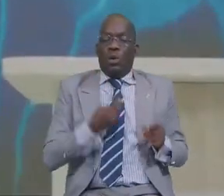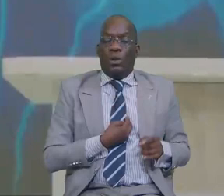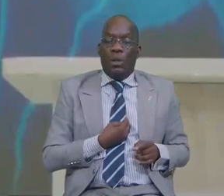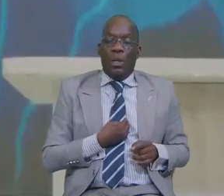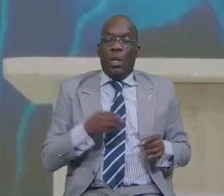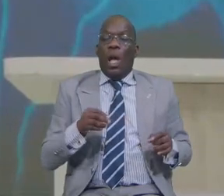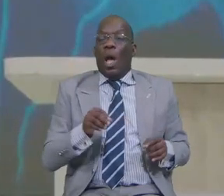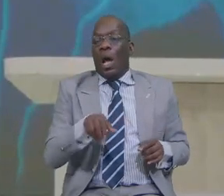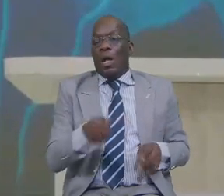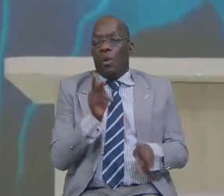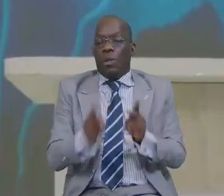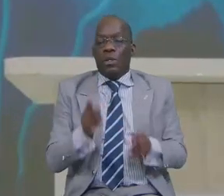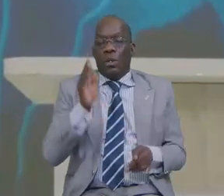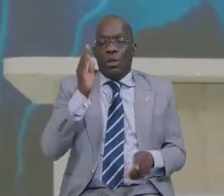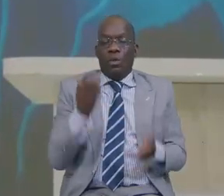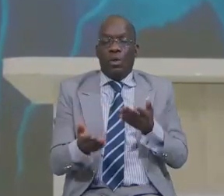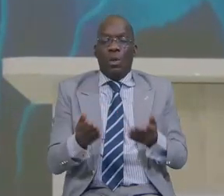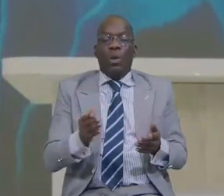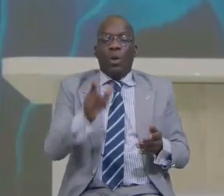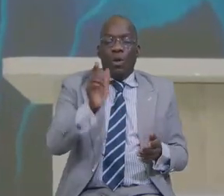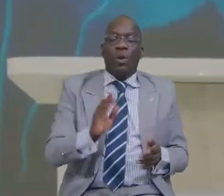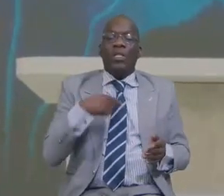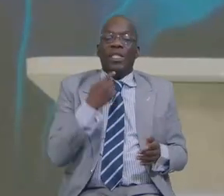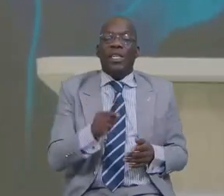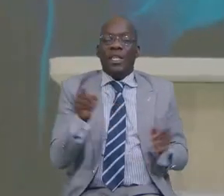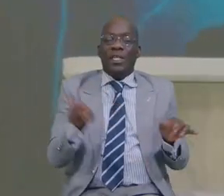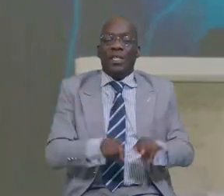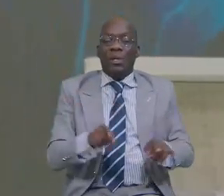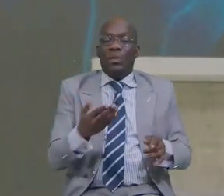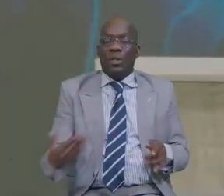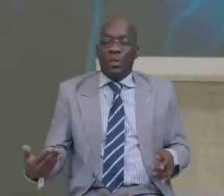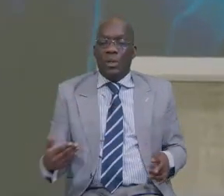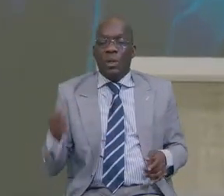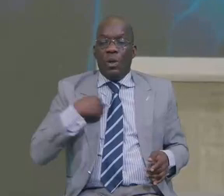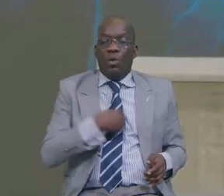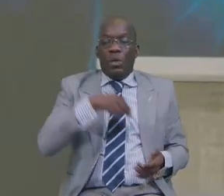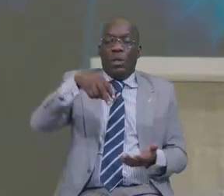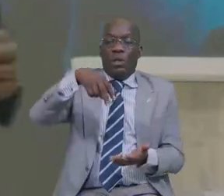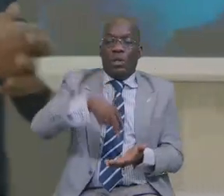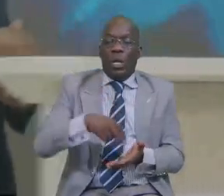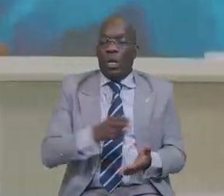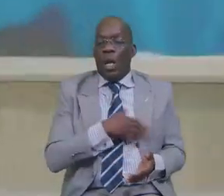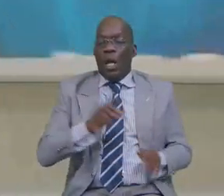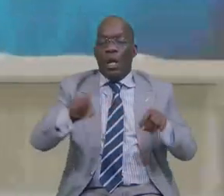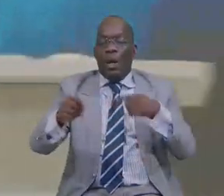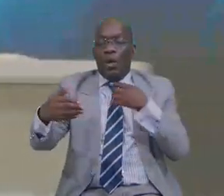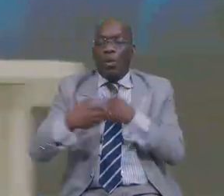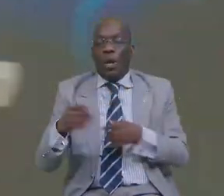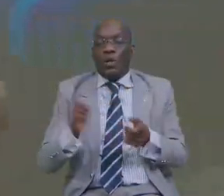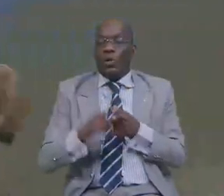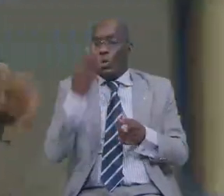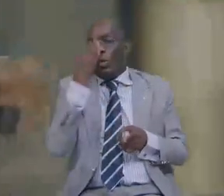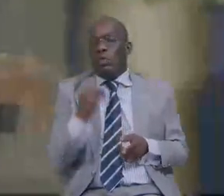message vient encore dans la même direction. Dieu dit la même chose. Nous nous levons et nous retournons dormir. Et